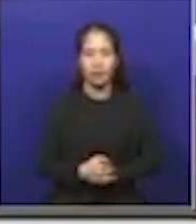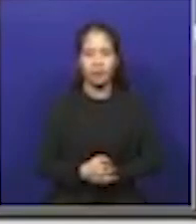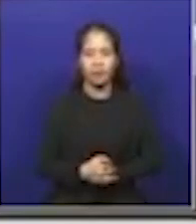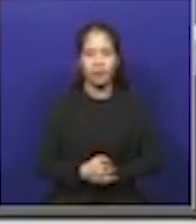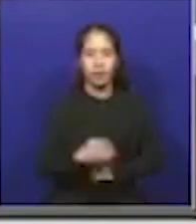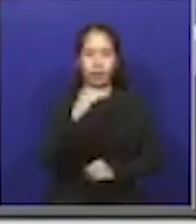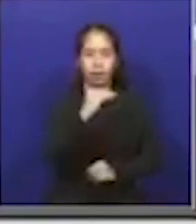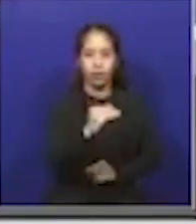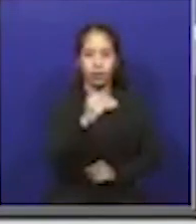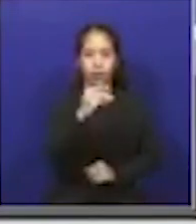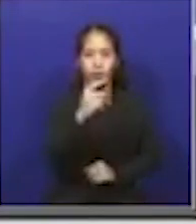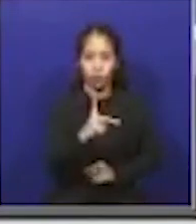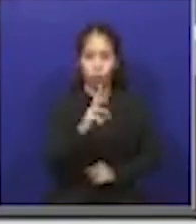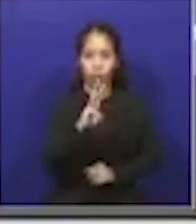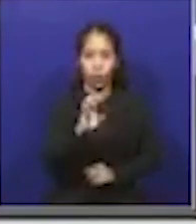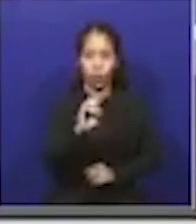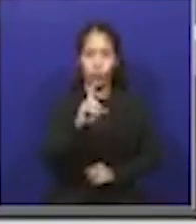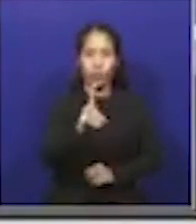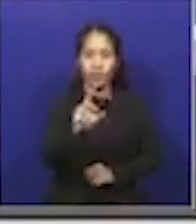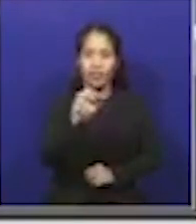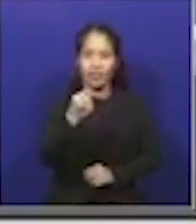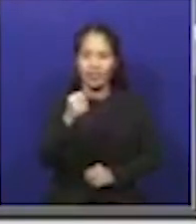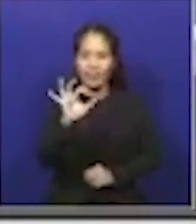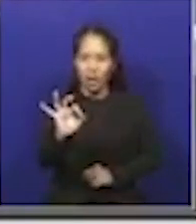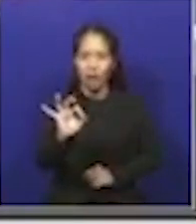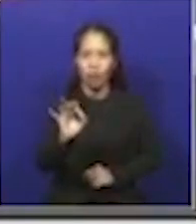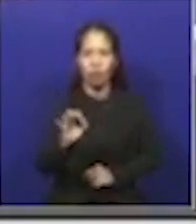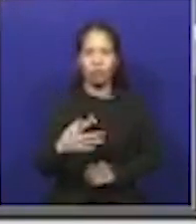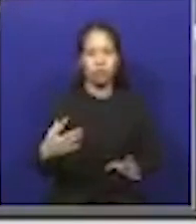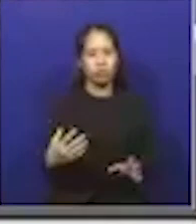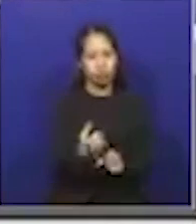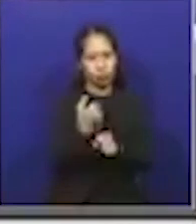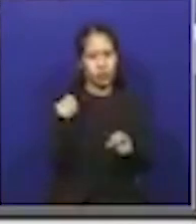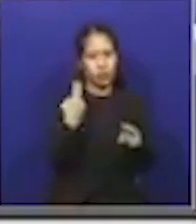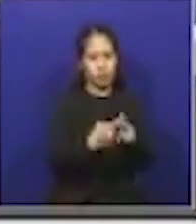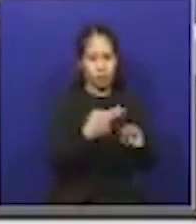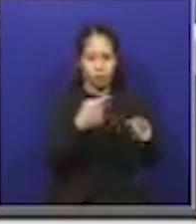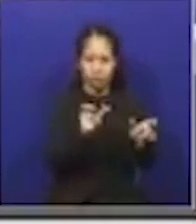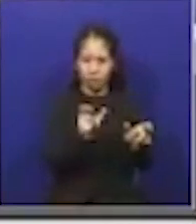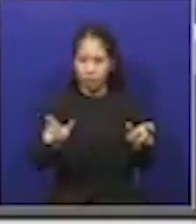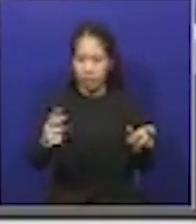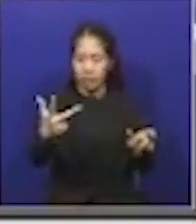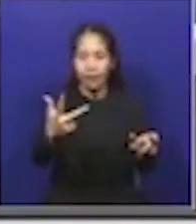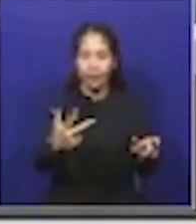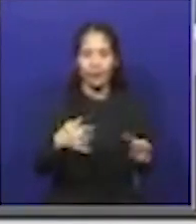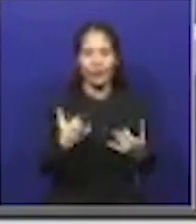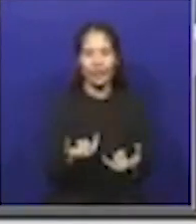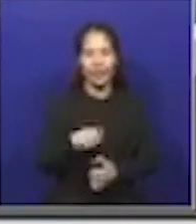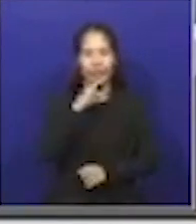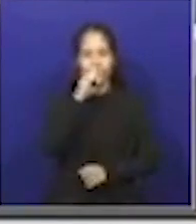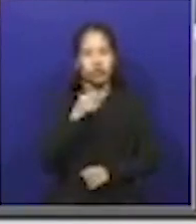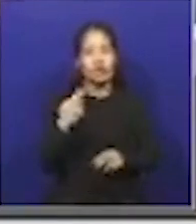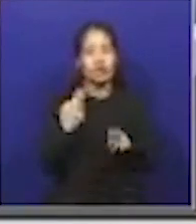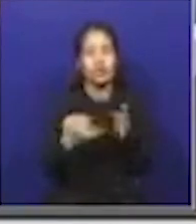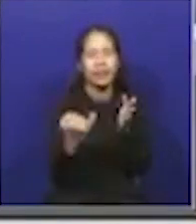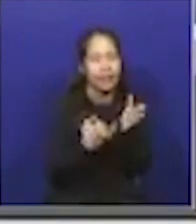-19 มี3ชื่อวันนี้ผมจึงขออนุญาตเรียกสั้นๆว่าโควิดเพื่อให้คนไทยได้เข้า